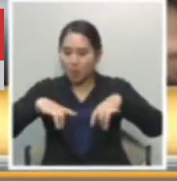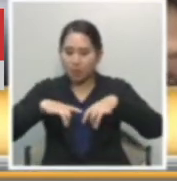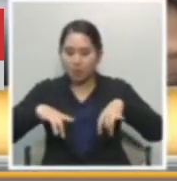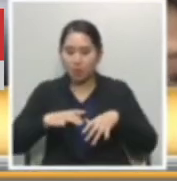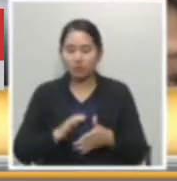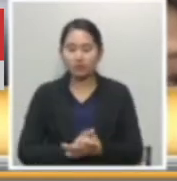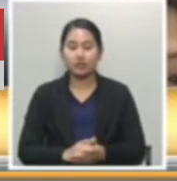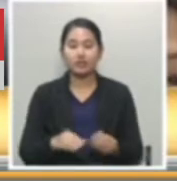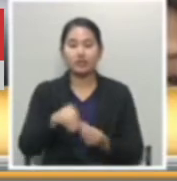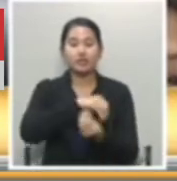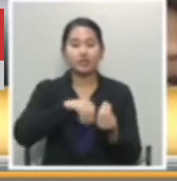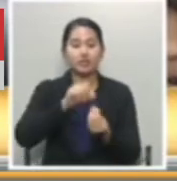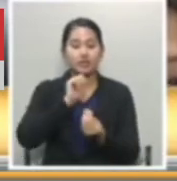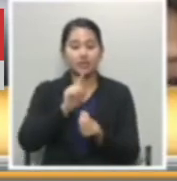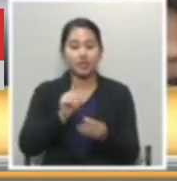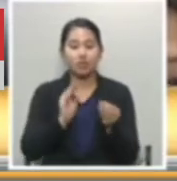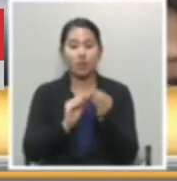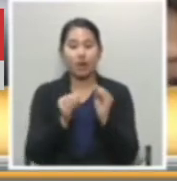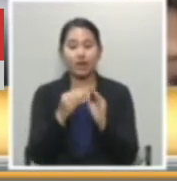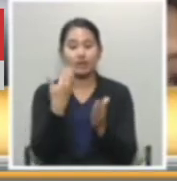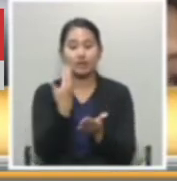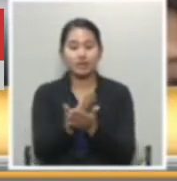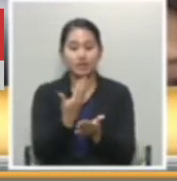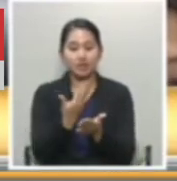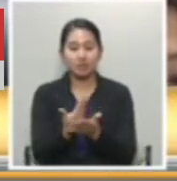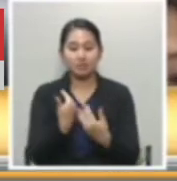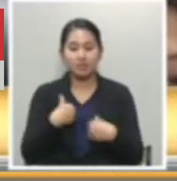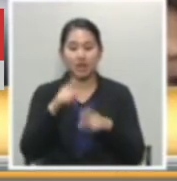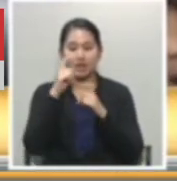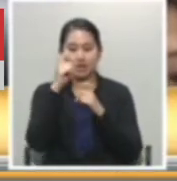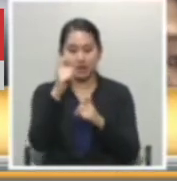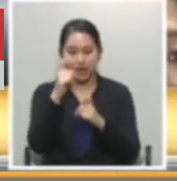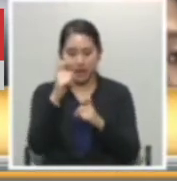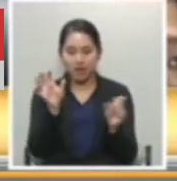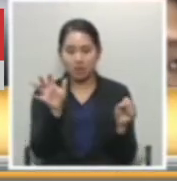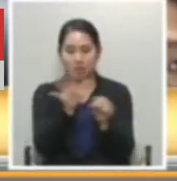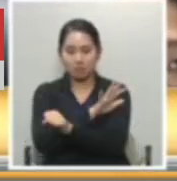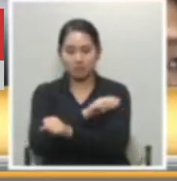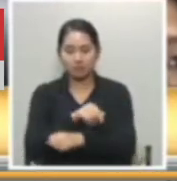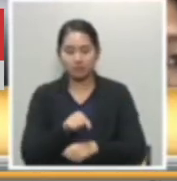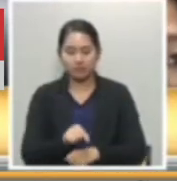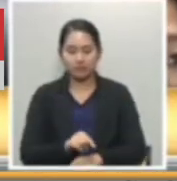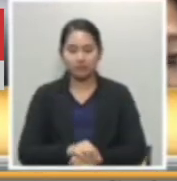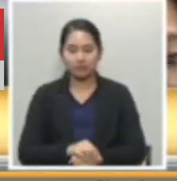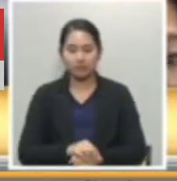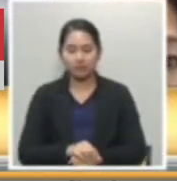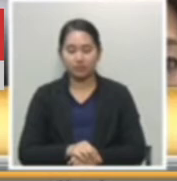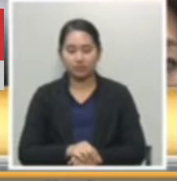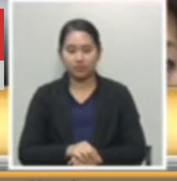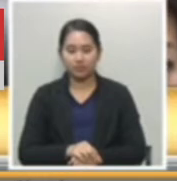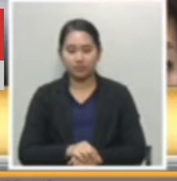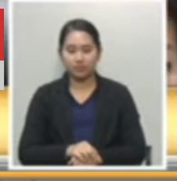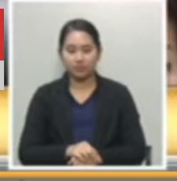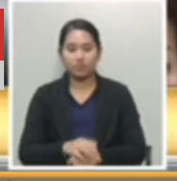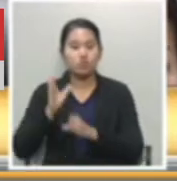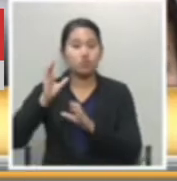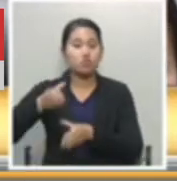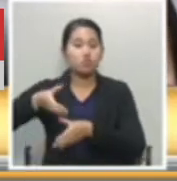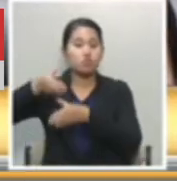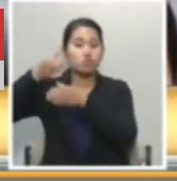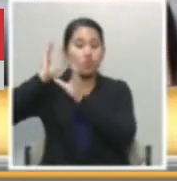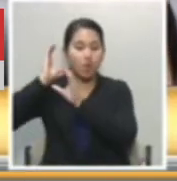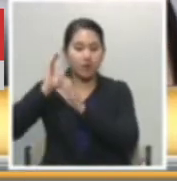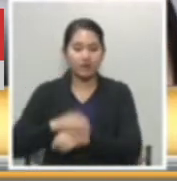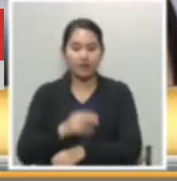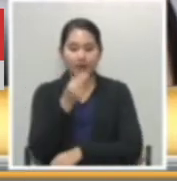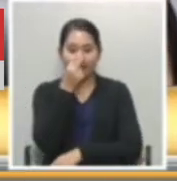ขทางเศรษฐกิจได้ส่งสัญญาณอันตรายครบทุกตัวครับท่านประธานครับทบทวนท่านประธานครับจะ